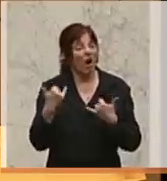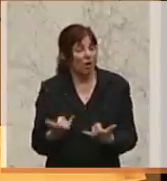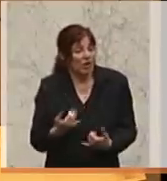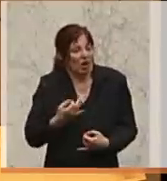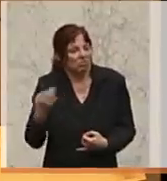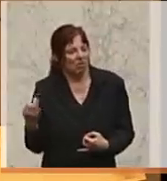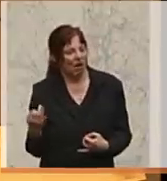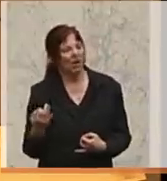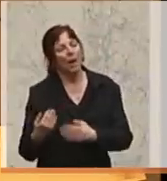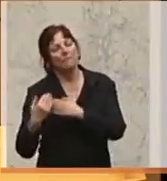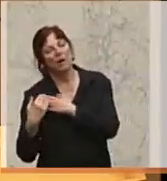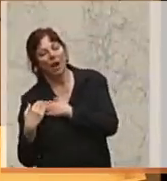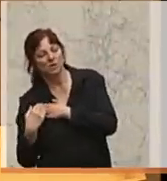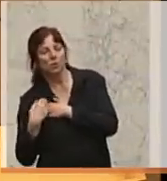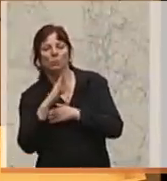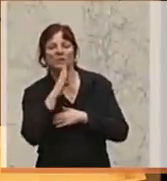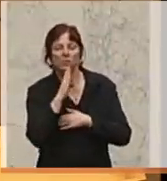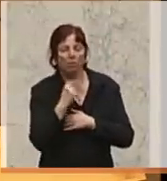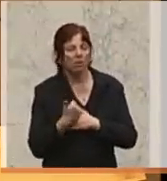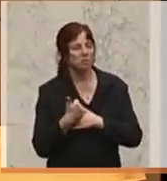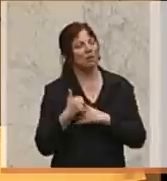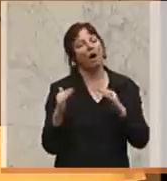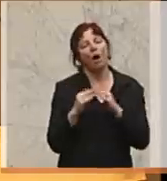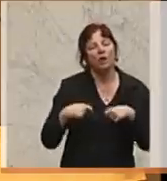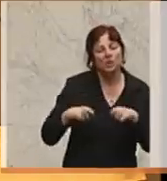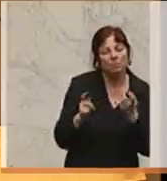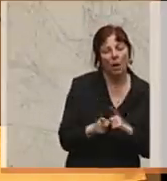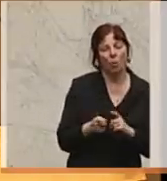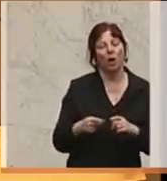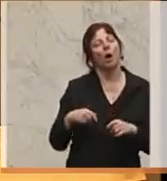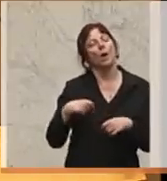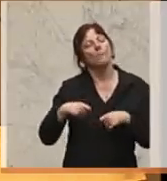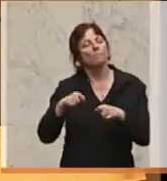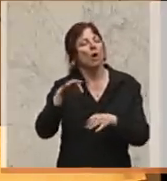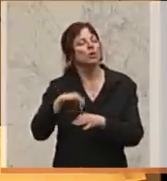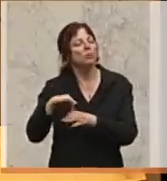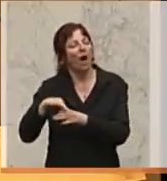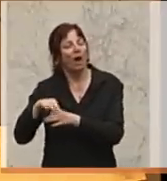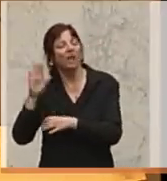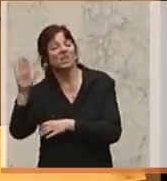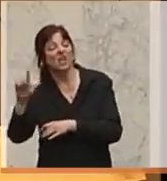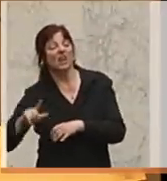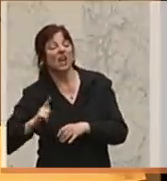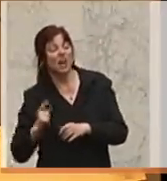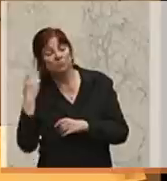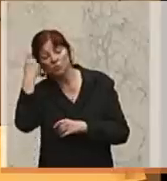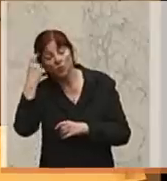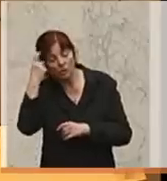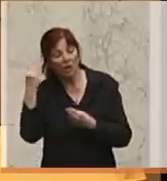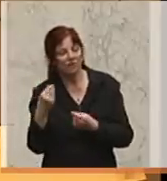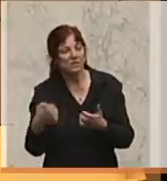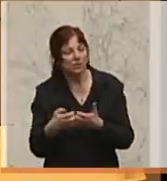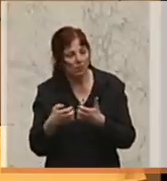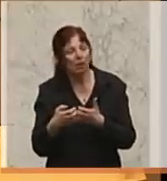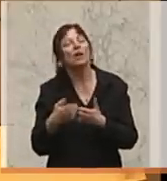die Häuselbauer, über die Bausparer, über die für ihre Lebensvorsorge etwas gemacht haben. Bei denen wird weggenommen, aber hier bei den Inseraten die